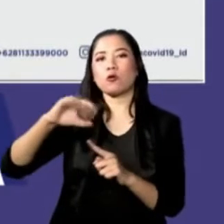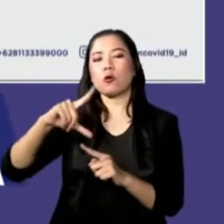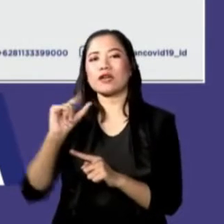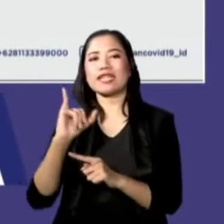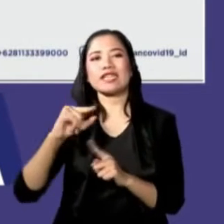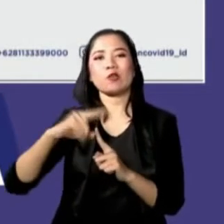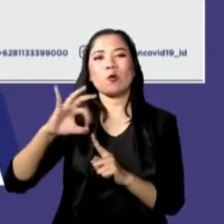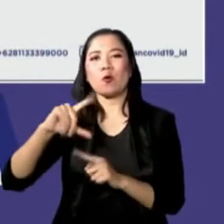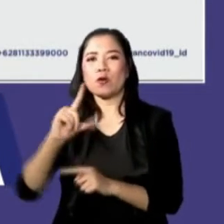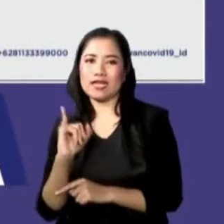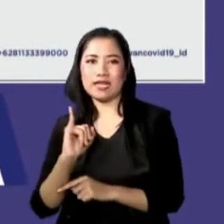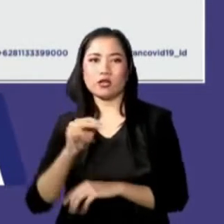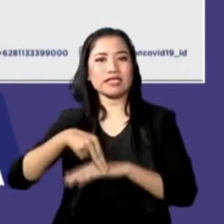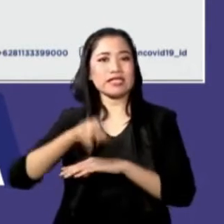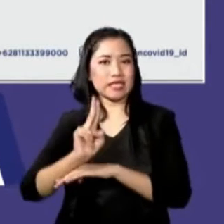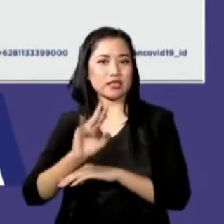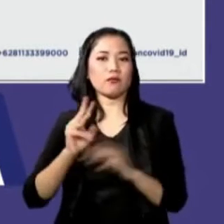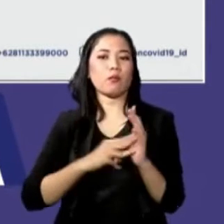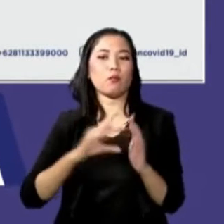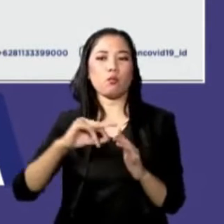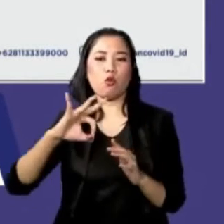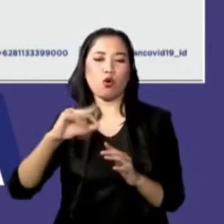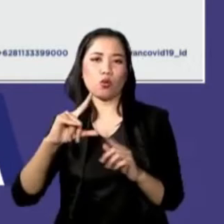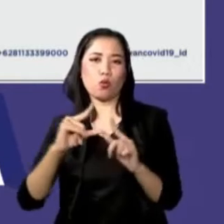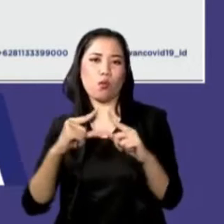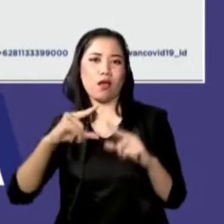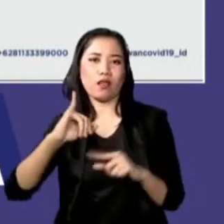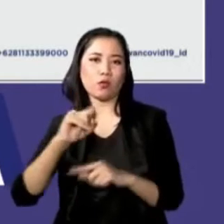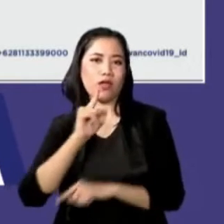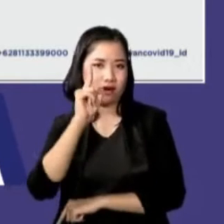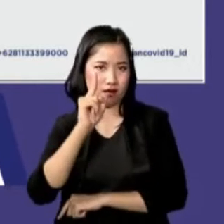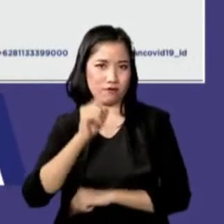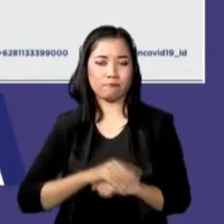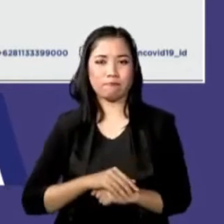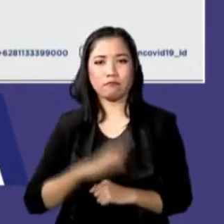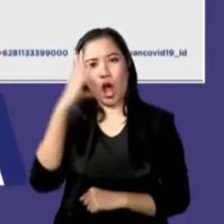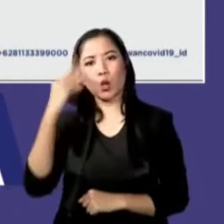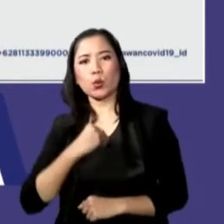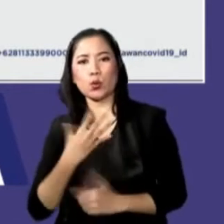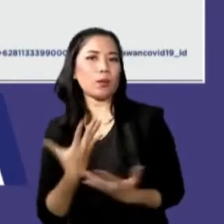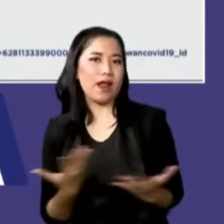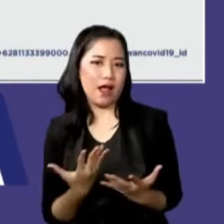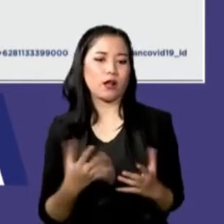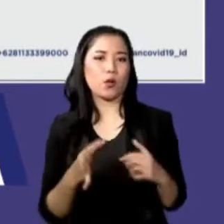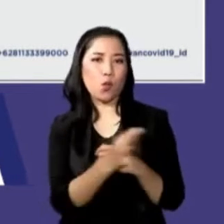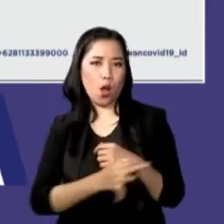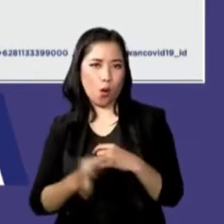Una-Una, Sigi, dan Morowali Utara. Dari Maluku adalah Kepulauan Aru.